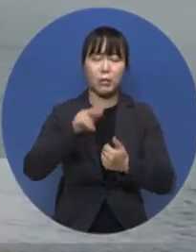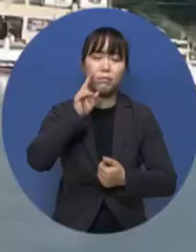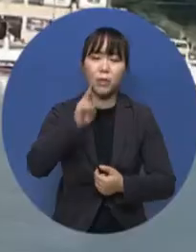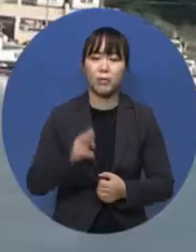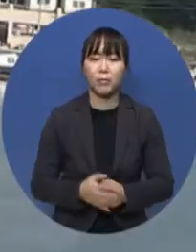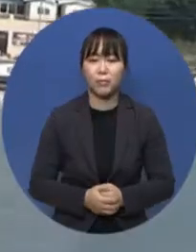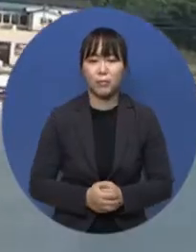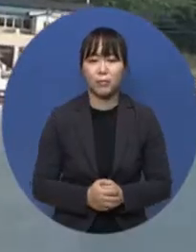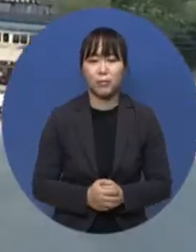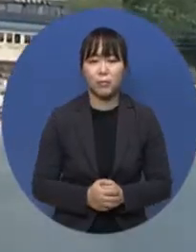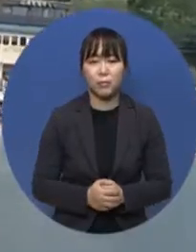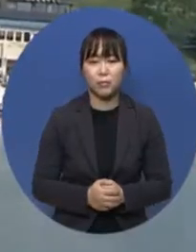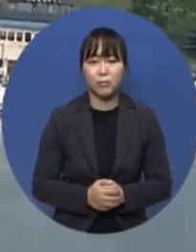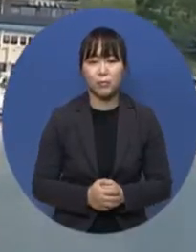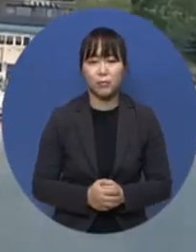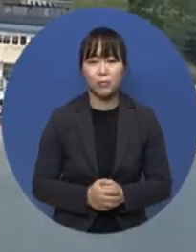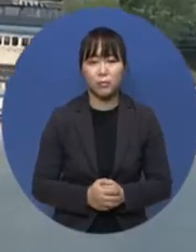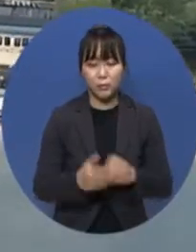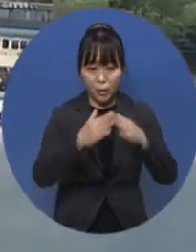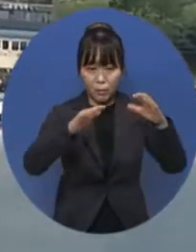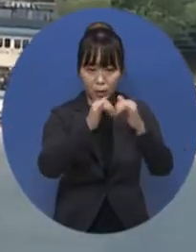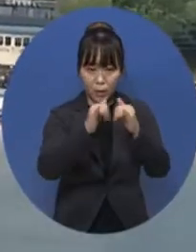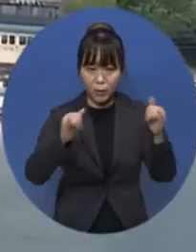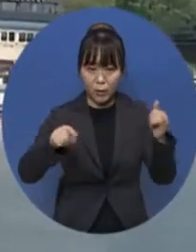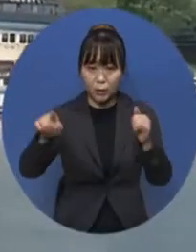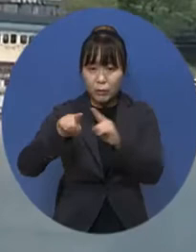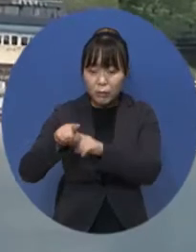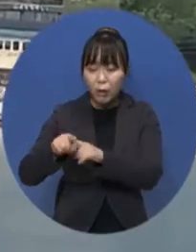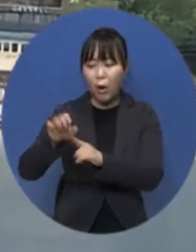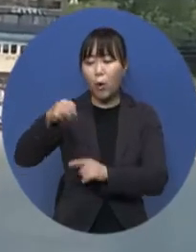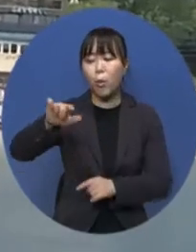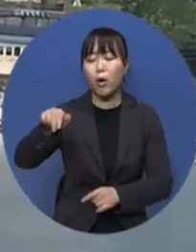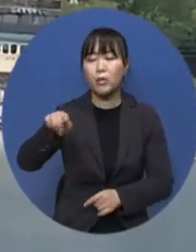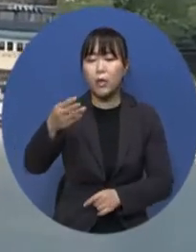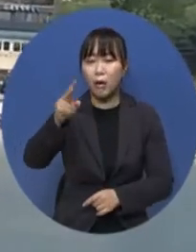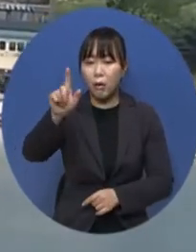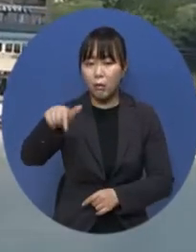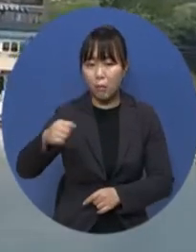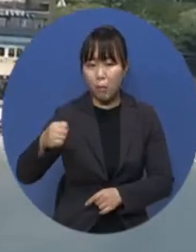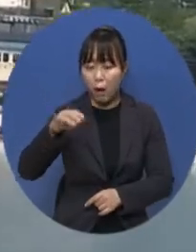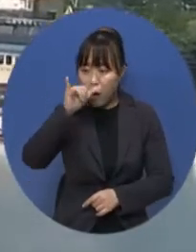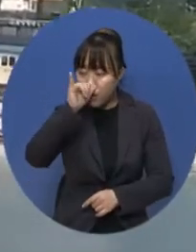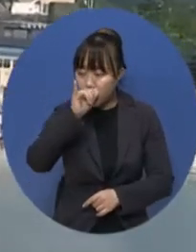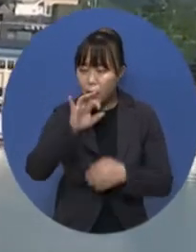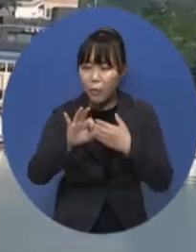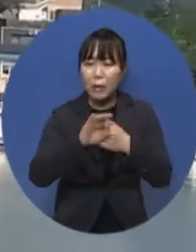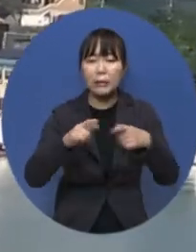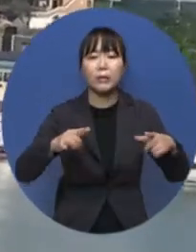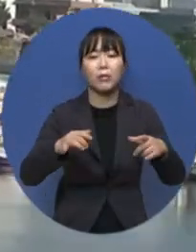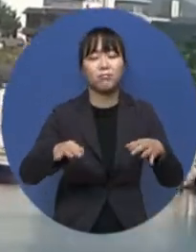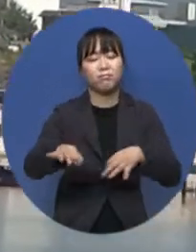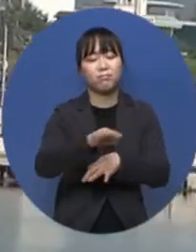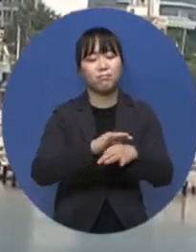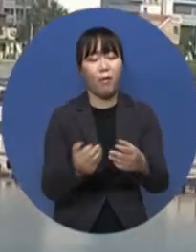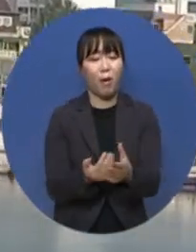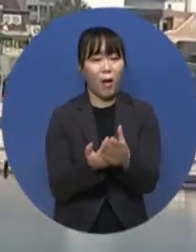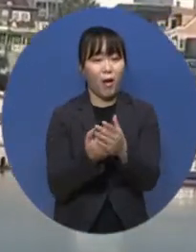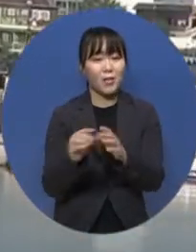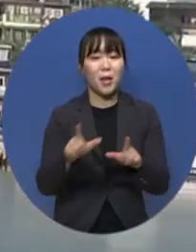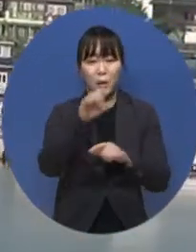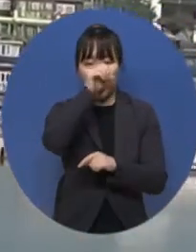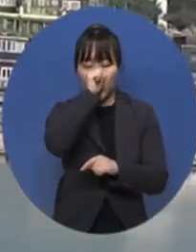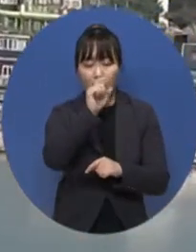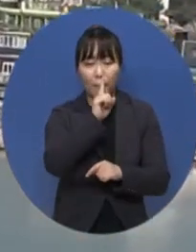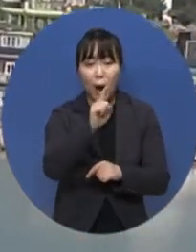단계입니다. 주민들은 월성 원자력 시설이 들어오면 지역 경제가 살아나고 살기가 좋아진다고